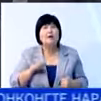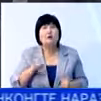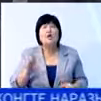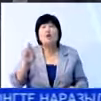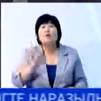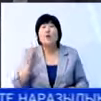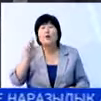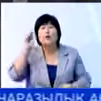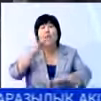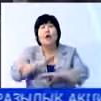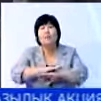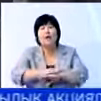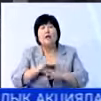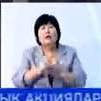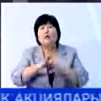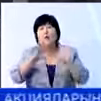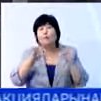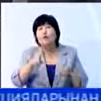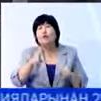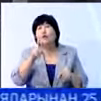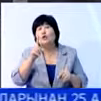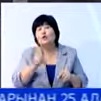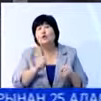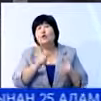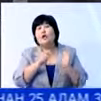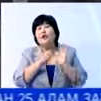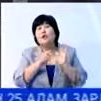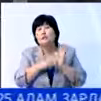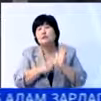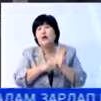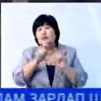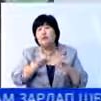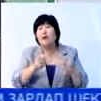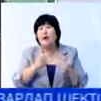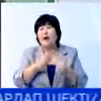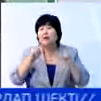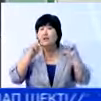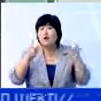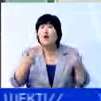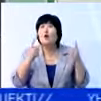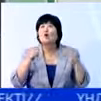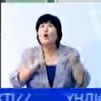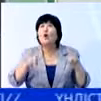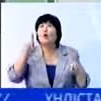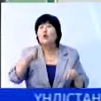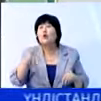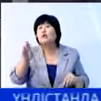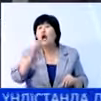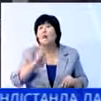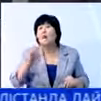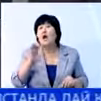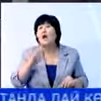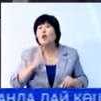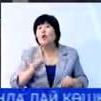биология пәні бойынша осы 76-шы орта мектебінің атын шығарған даңқты ұлы ұстаз. Осы биология пәні